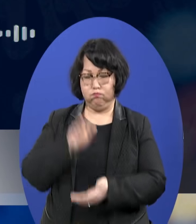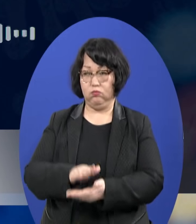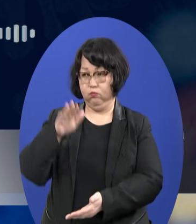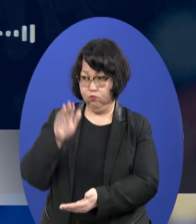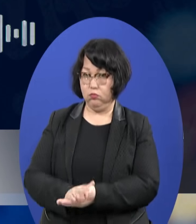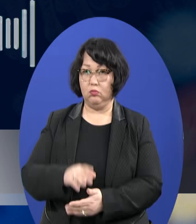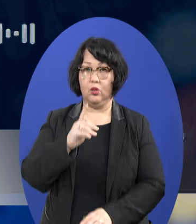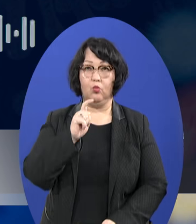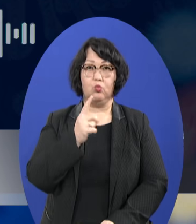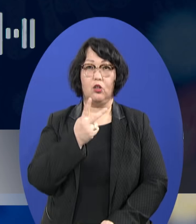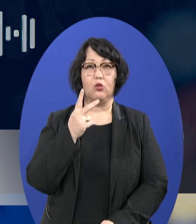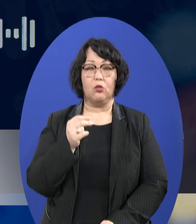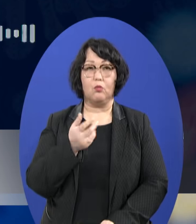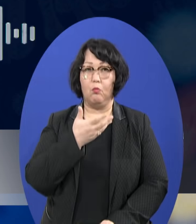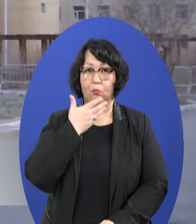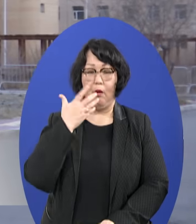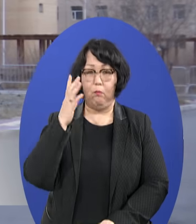хүчил төрөвчийн хөө